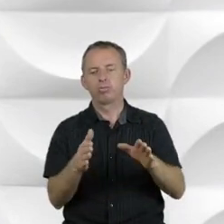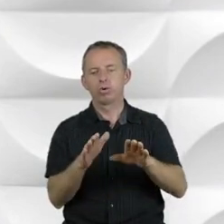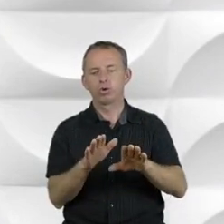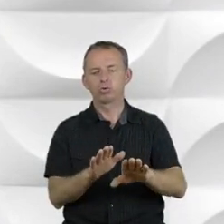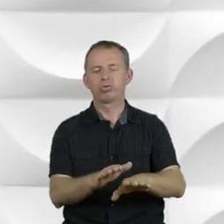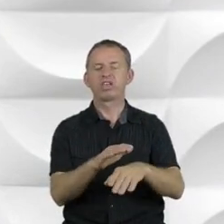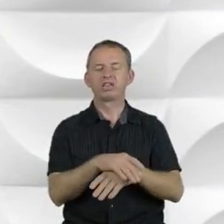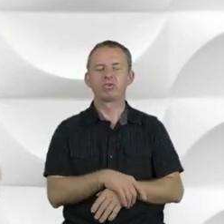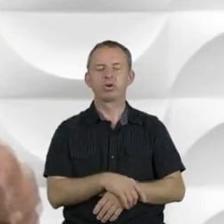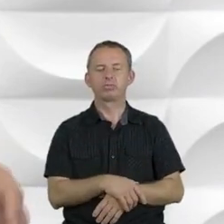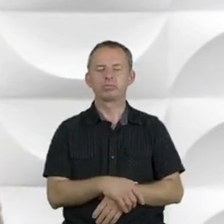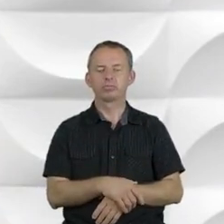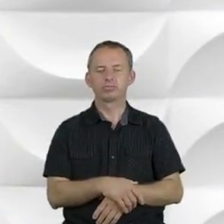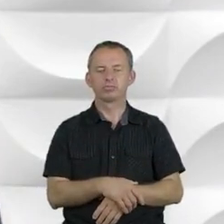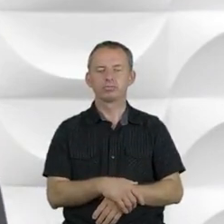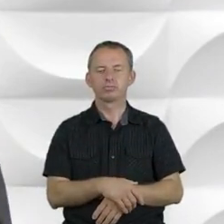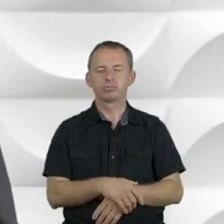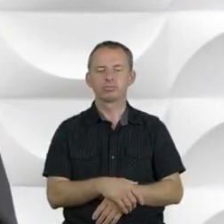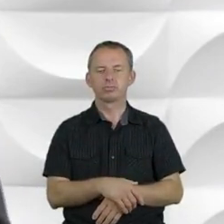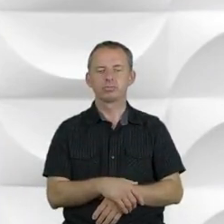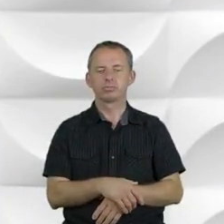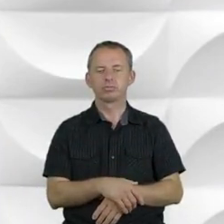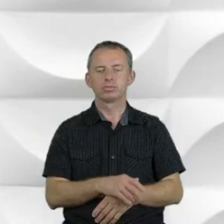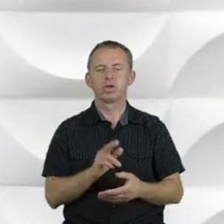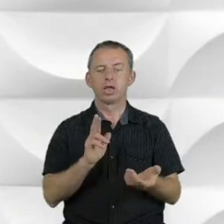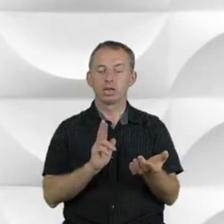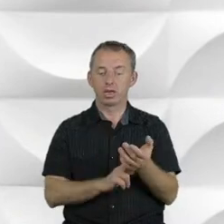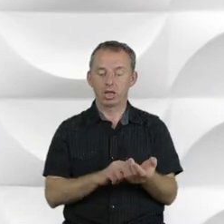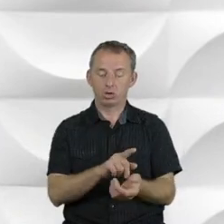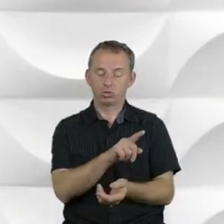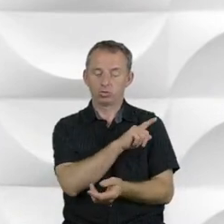błogosławieństwo? Na czujności,